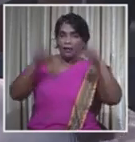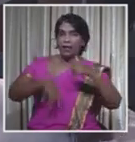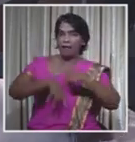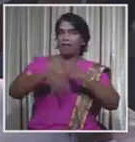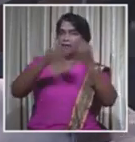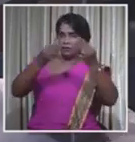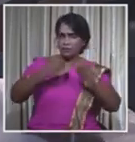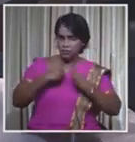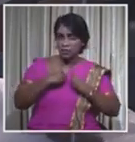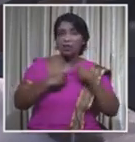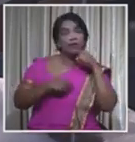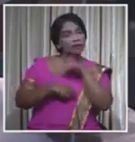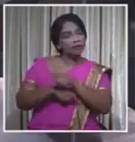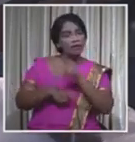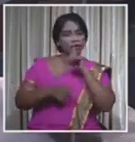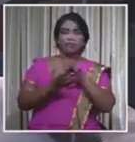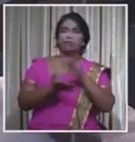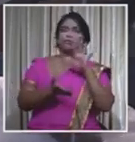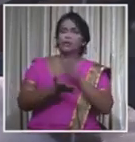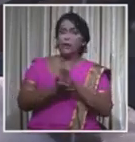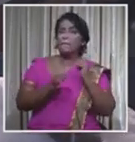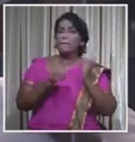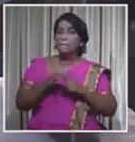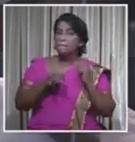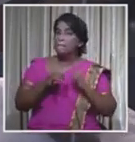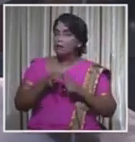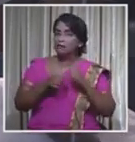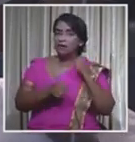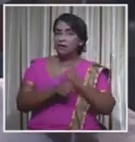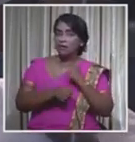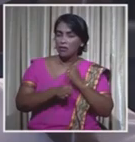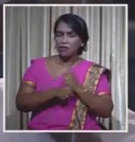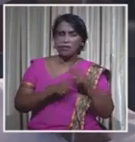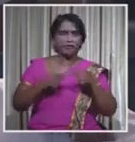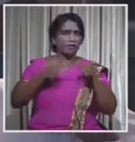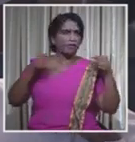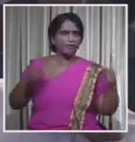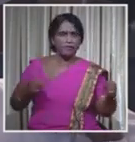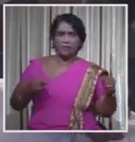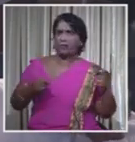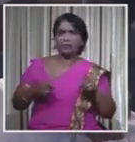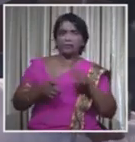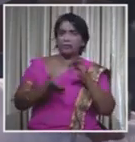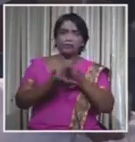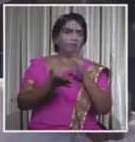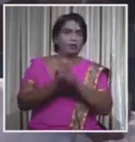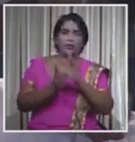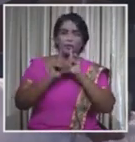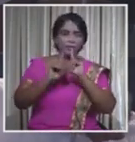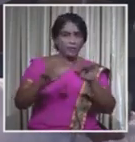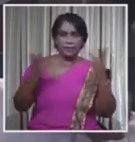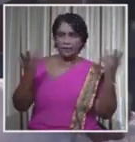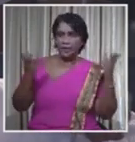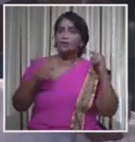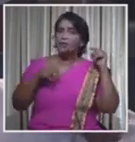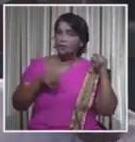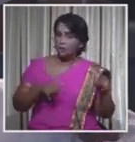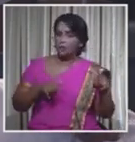දුන්නා. එතනදී තීරණය වුණා ප්‍රශ්න කියන ඒවා ආණ්ඩු පක්ෂද විපක්ෂද කියලා තීරණයක් ගත්තේ නැහැ. එතකොට